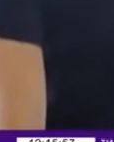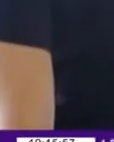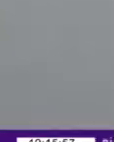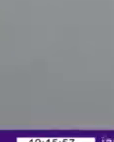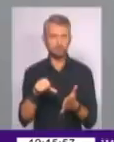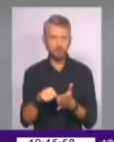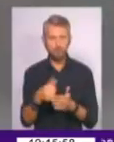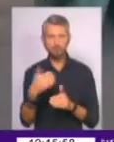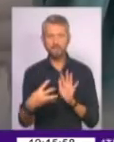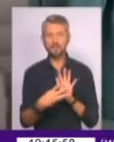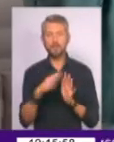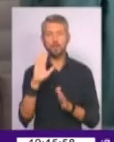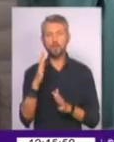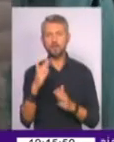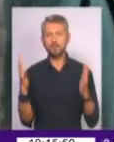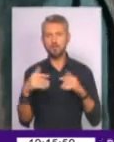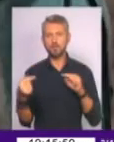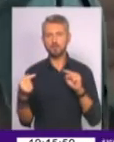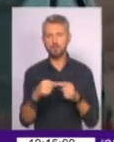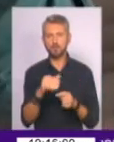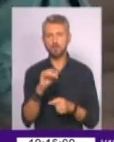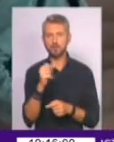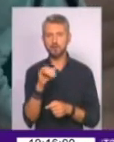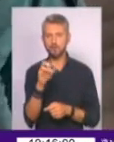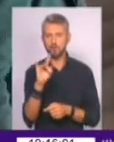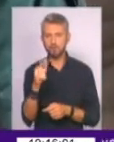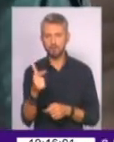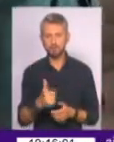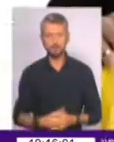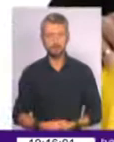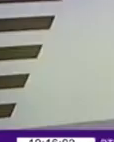вже 9 вересня у матчі проти Фрайбурга.